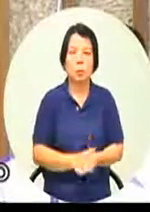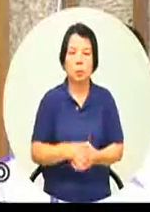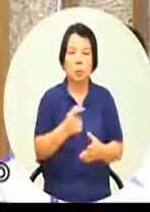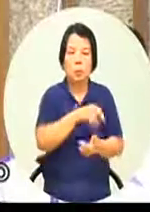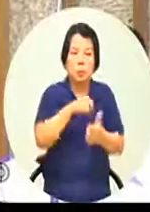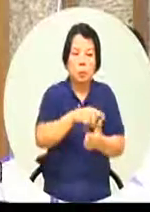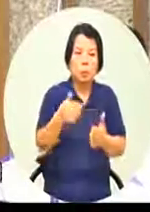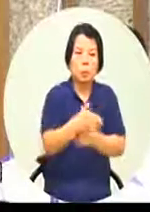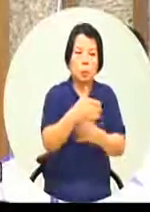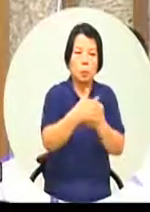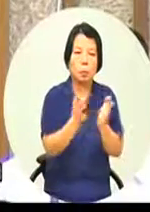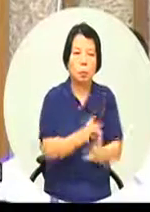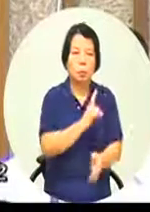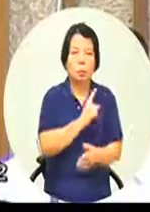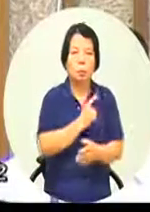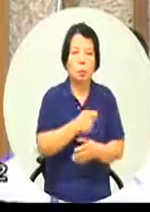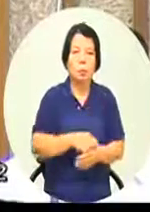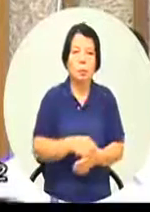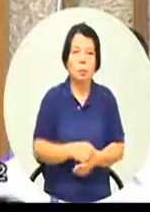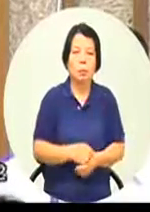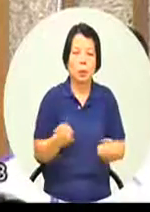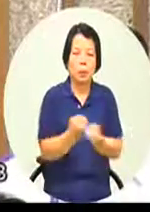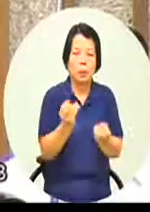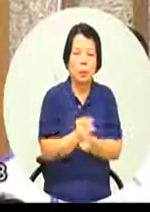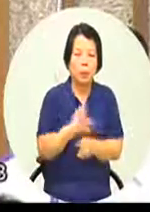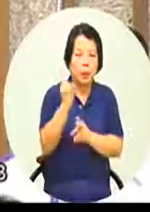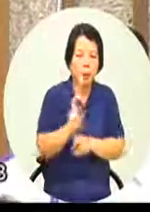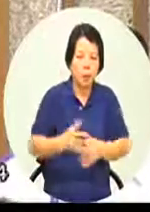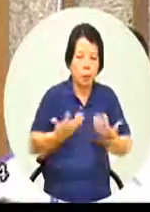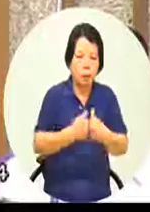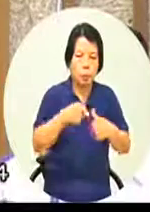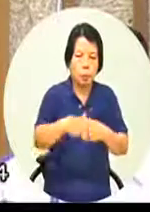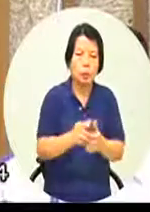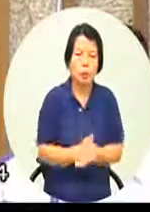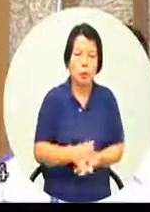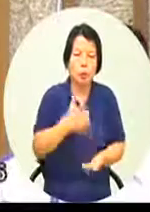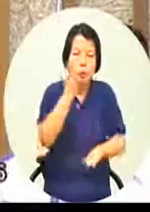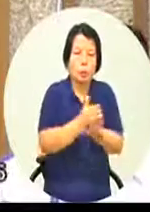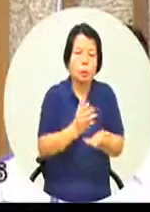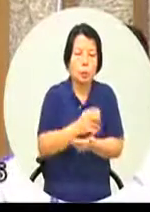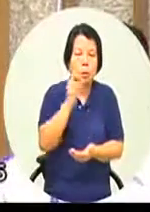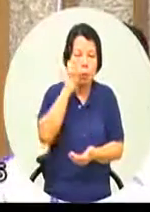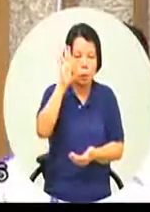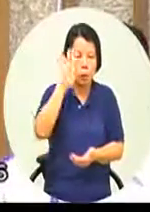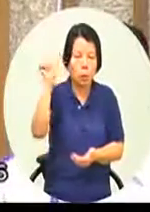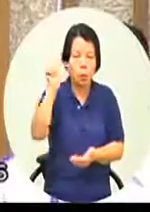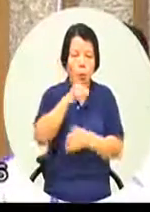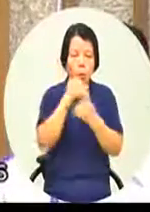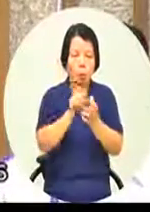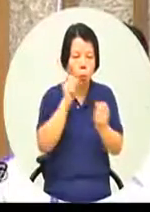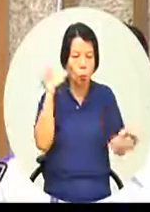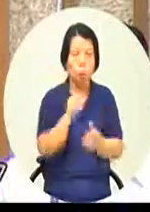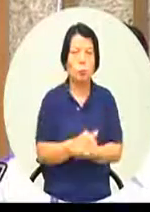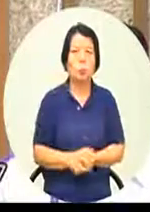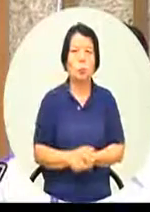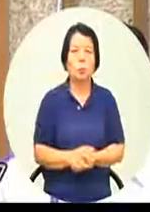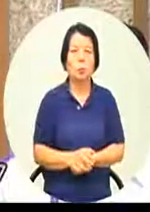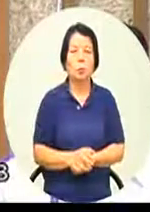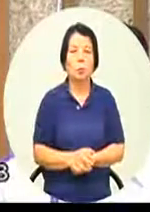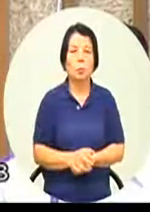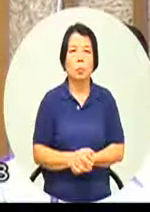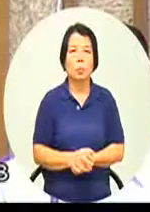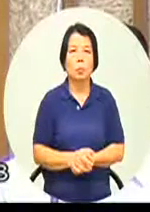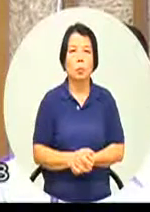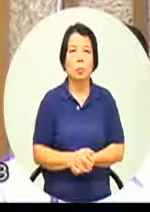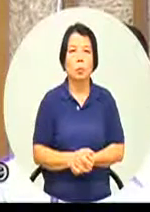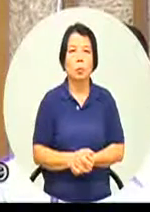户大概多半都会有自备发电机，当然可是这一次当然停了这样的这么久的是长达四五天的这样